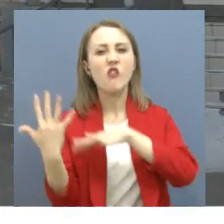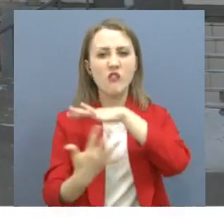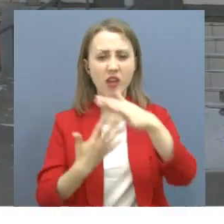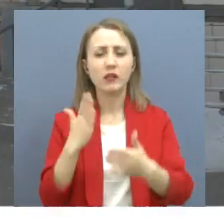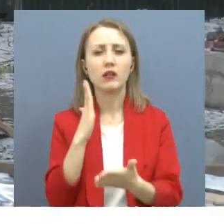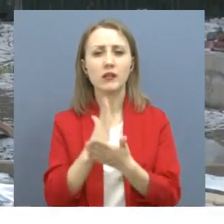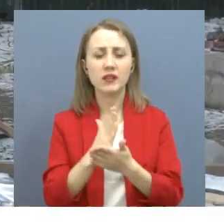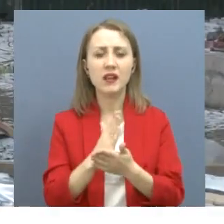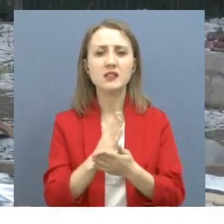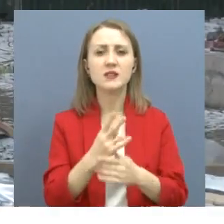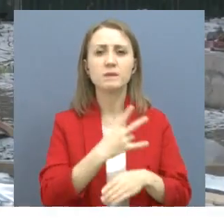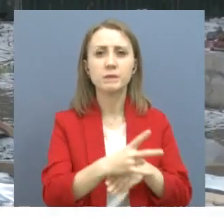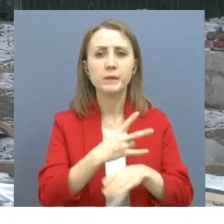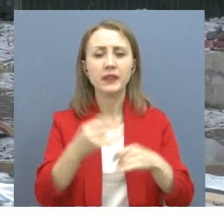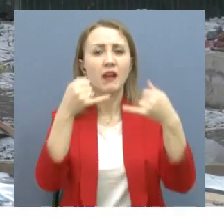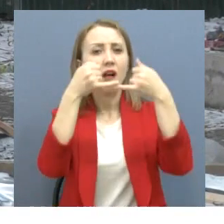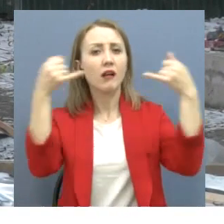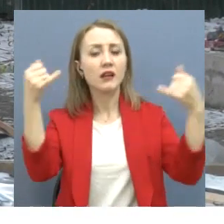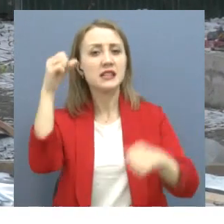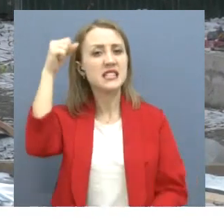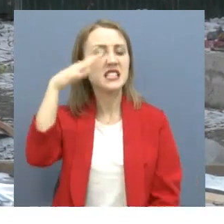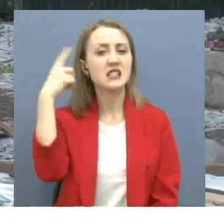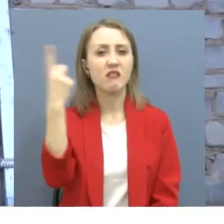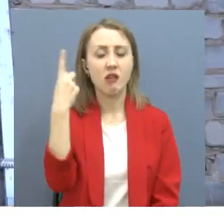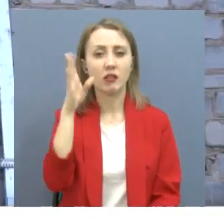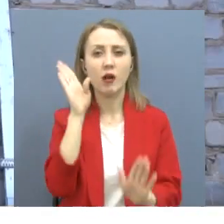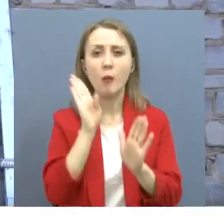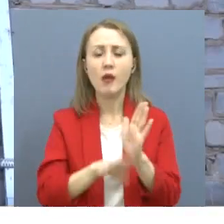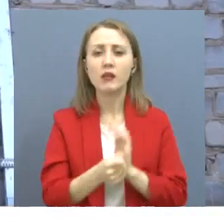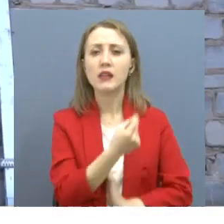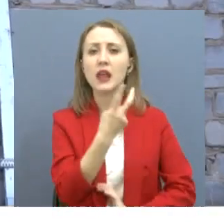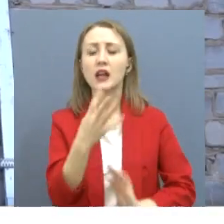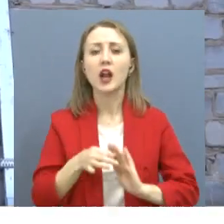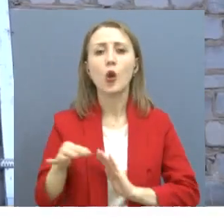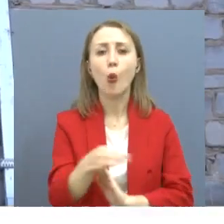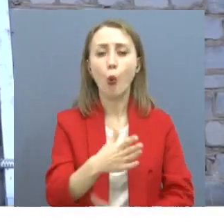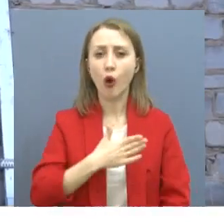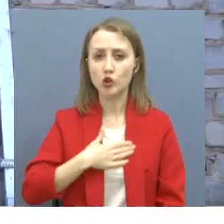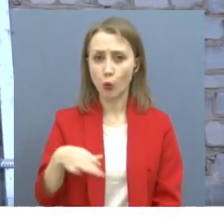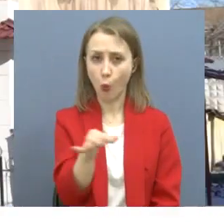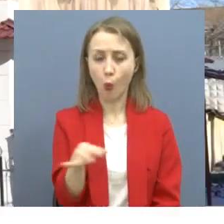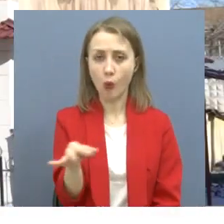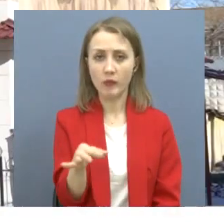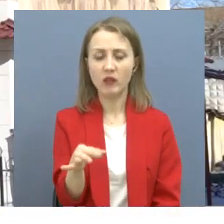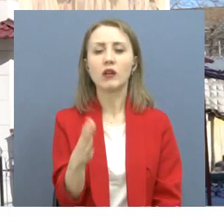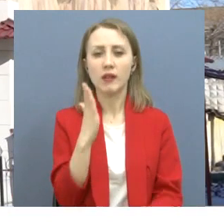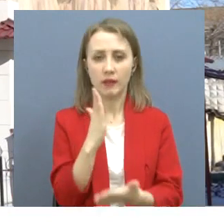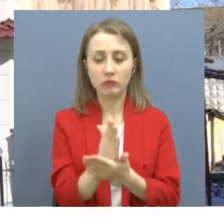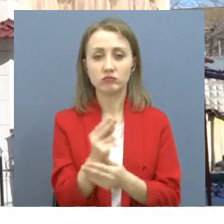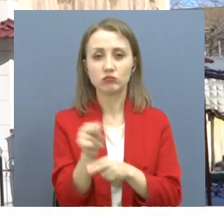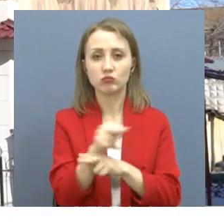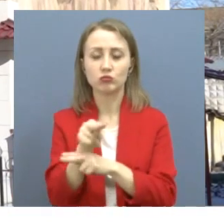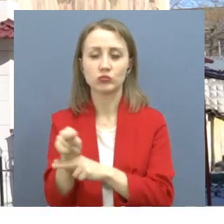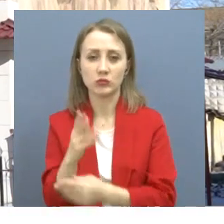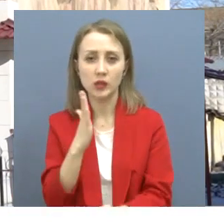серьезные повреждения и линии электропередач. Без света остались и несколько районов области. Их основная часть восстановлена. Также